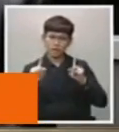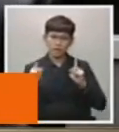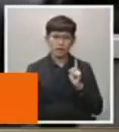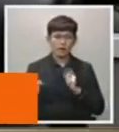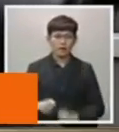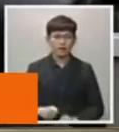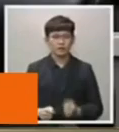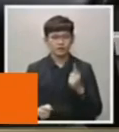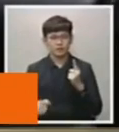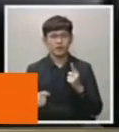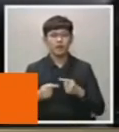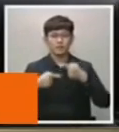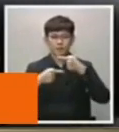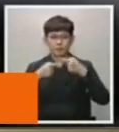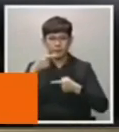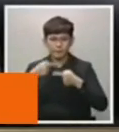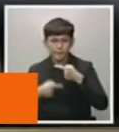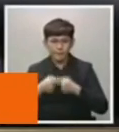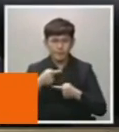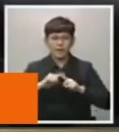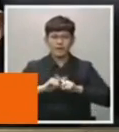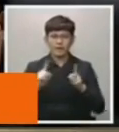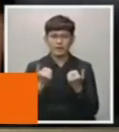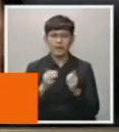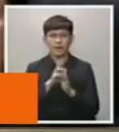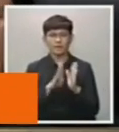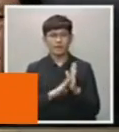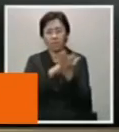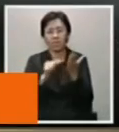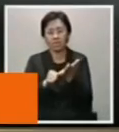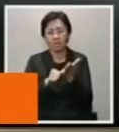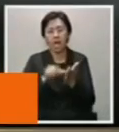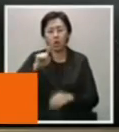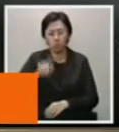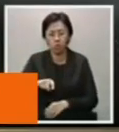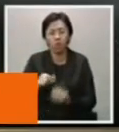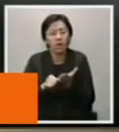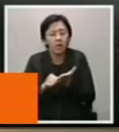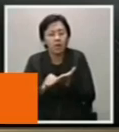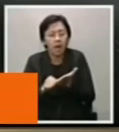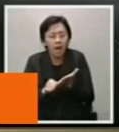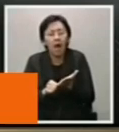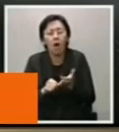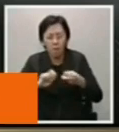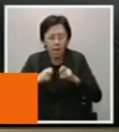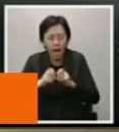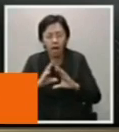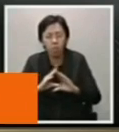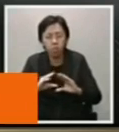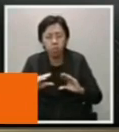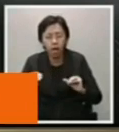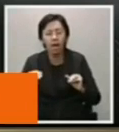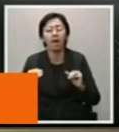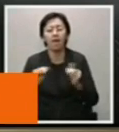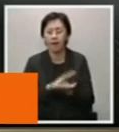างการปกครองในระบอบประชาธิปไตยขณะที่พลเอกประยุทธ์จันทร์โอชานายกรัฐมนตรีและรัฐมนตรีว่าการกระทรวงกลาโหมลุกขึ้นชี้แจ